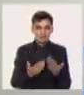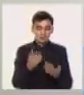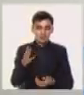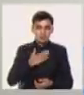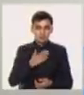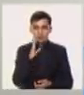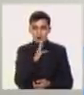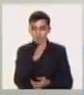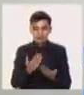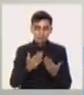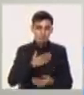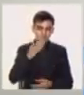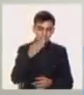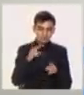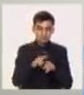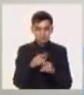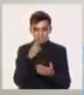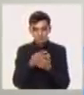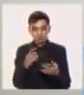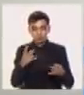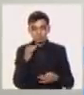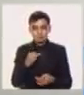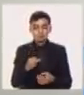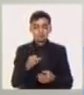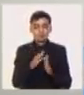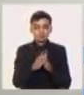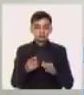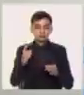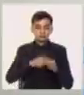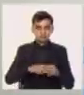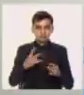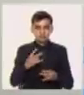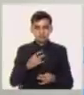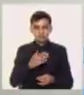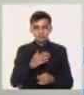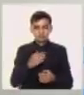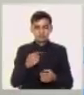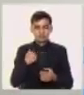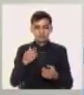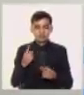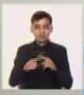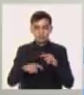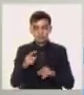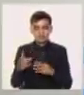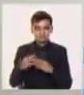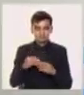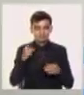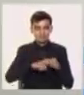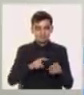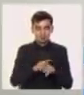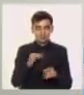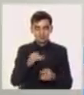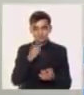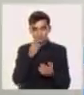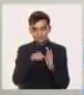пожилая мама, мой папа. Пожалуйста, установите, зарегистрируйте их в базе данных, как моих родственников, чтобы они отображались в